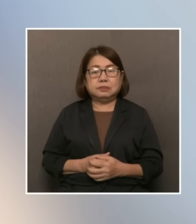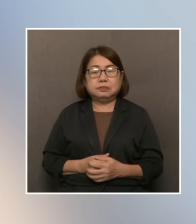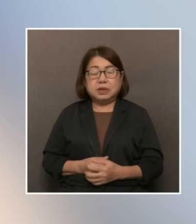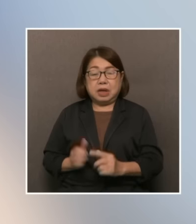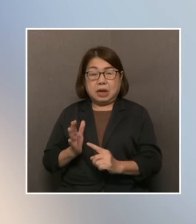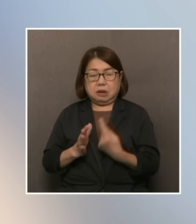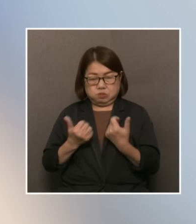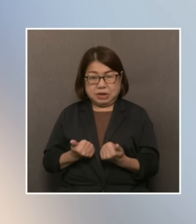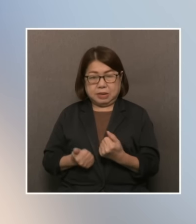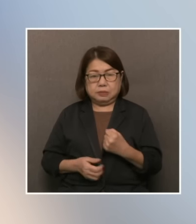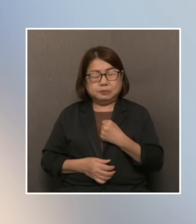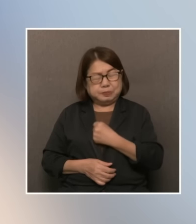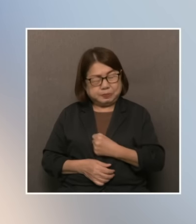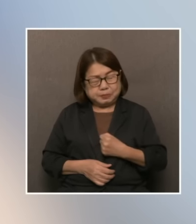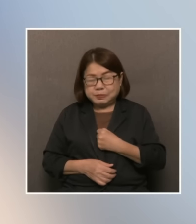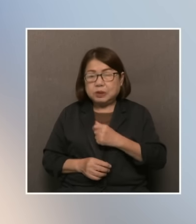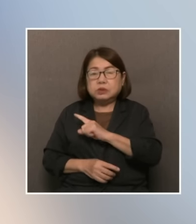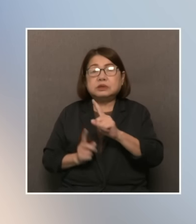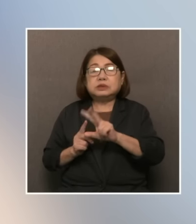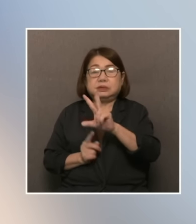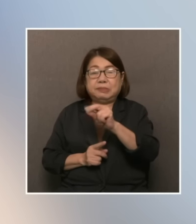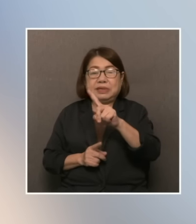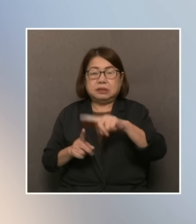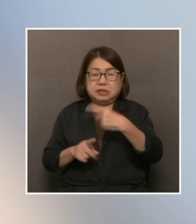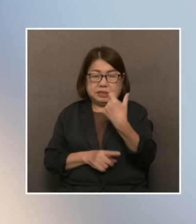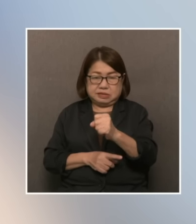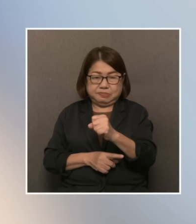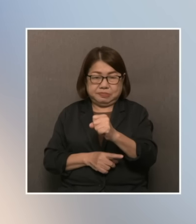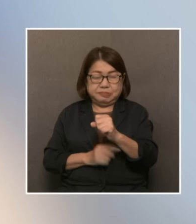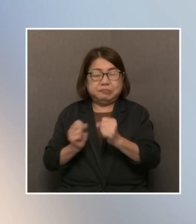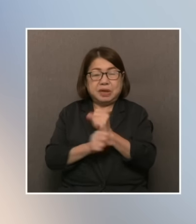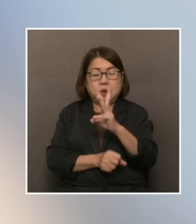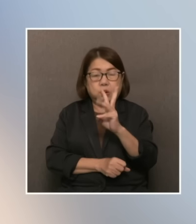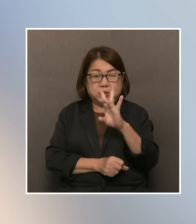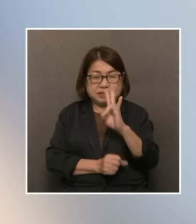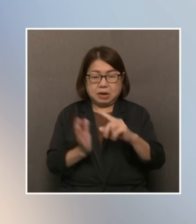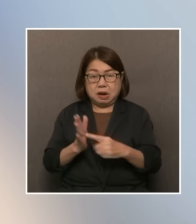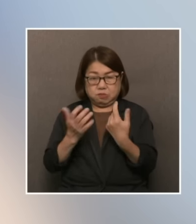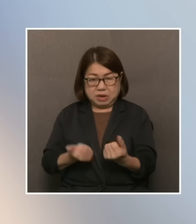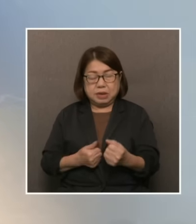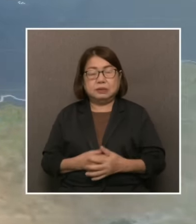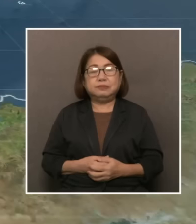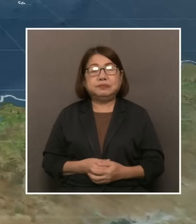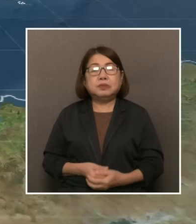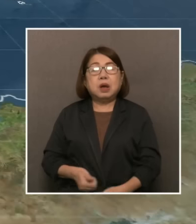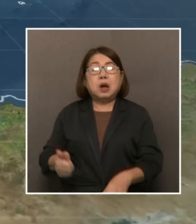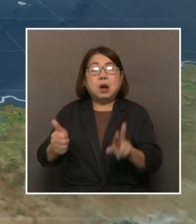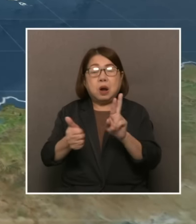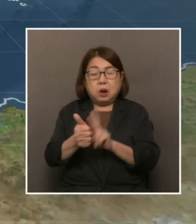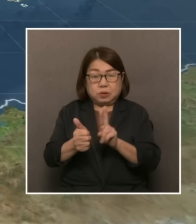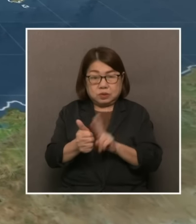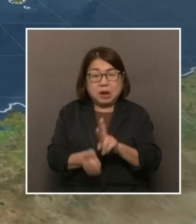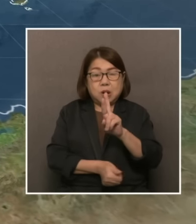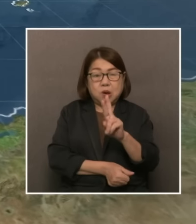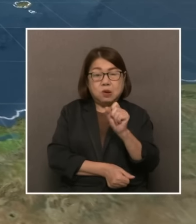นตั้งแต่วันนี้เลยครับ31 ตุลาคน 2,567 ครัซึ่ผู้ช่สหัตราจารณด็อรทอนทํ